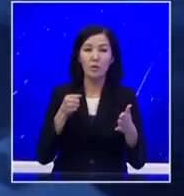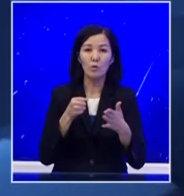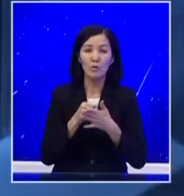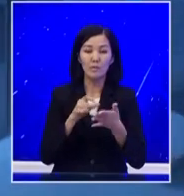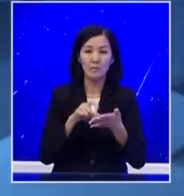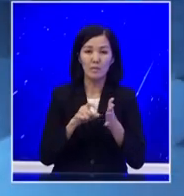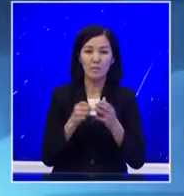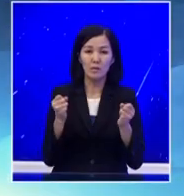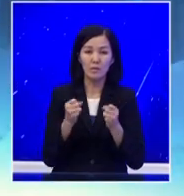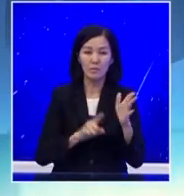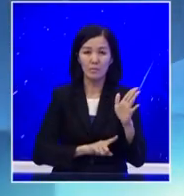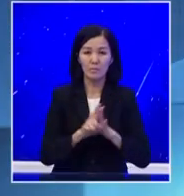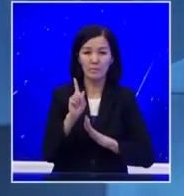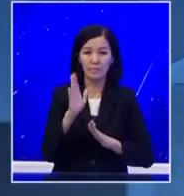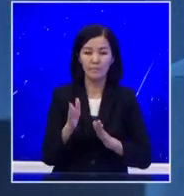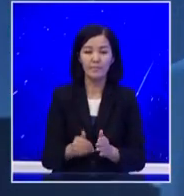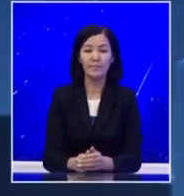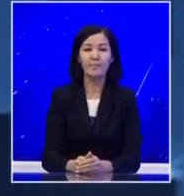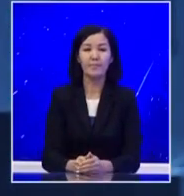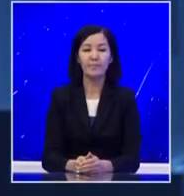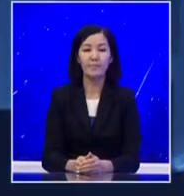нужен муканов телек она уже тусу